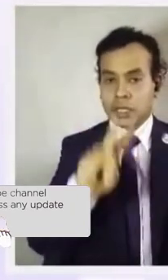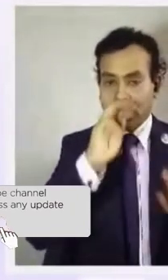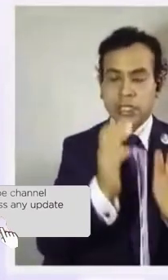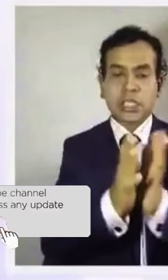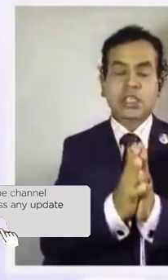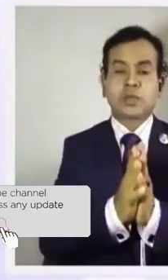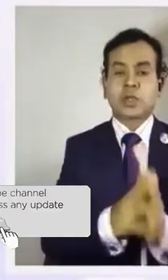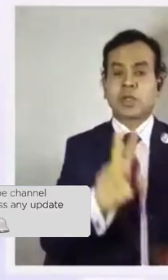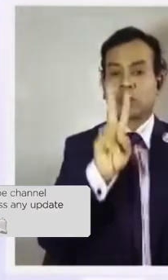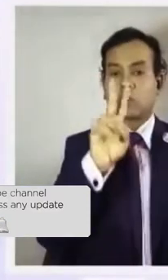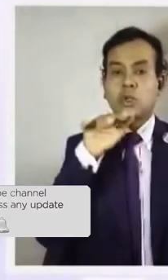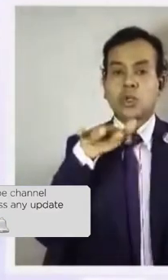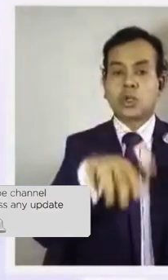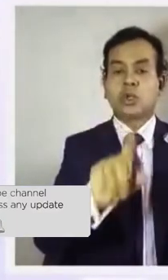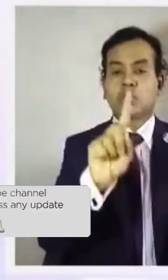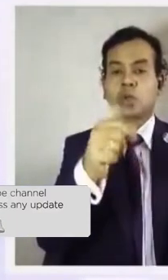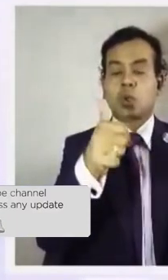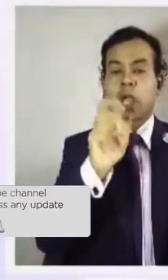24 ঘন্টায় শনাক্তের হার